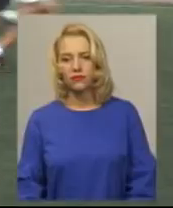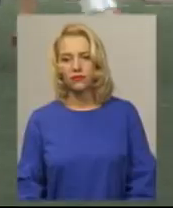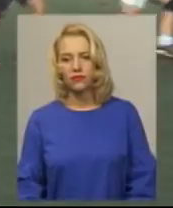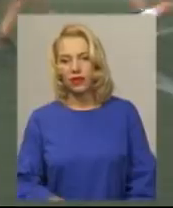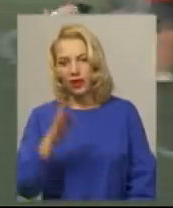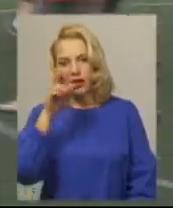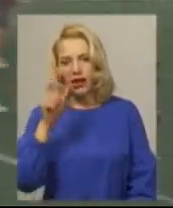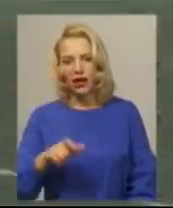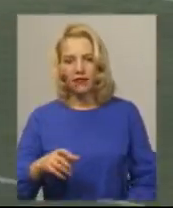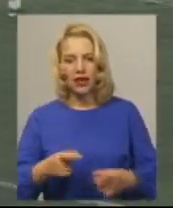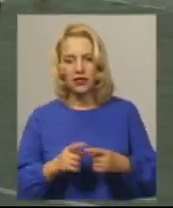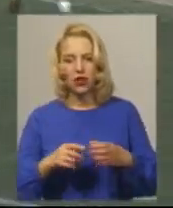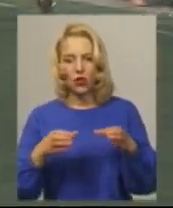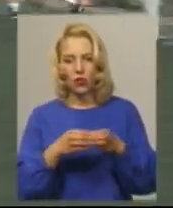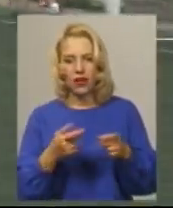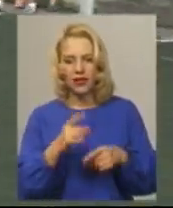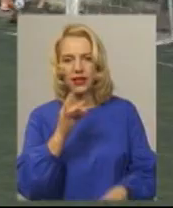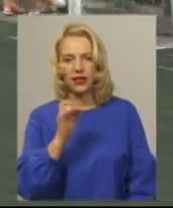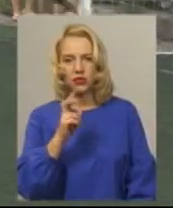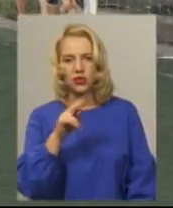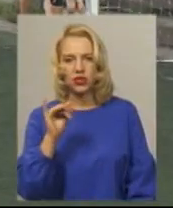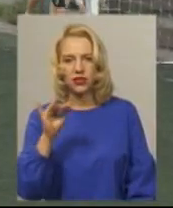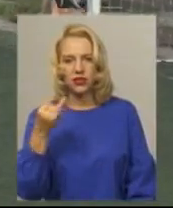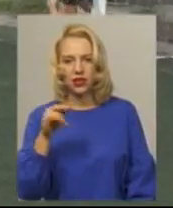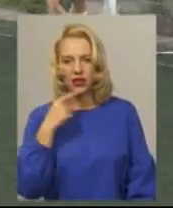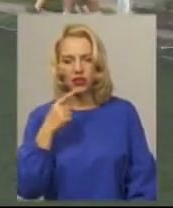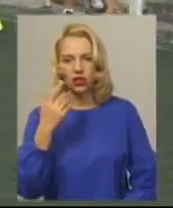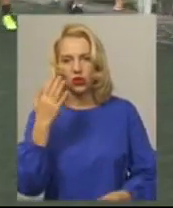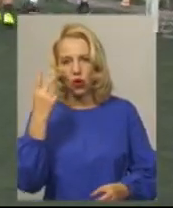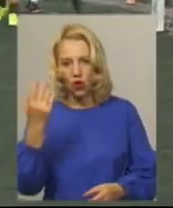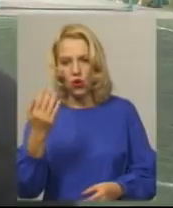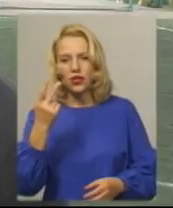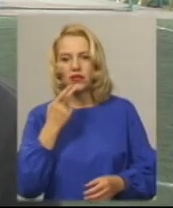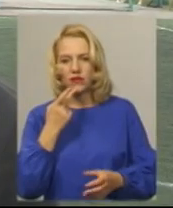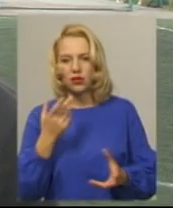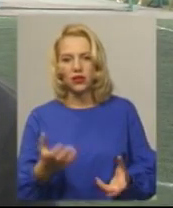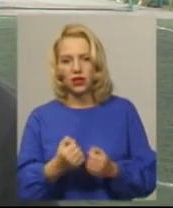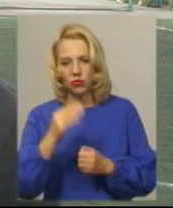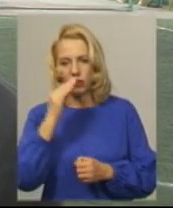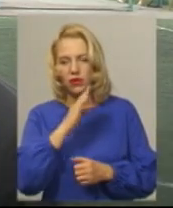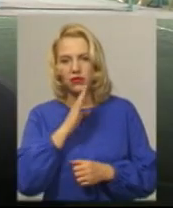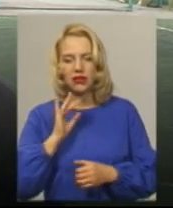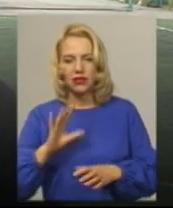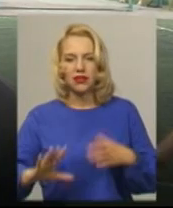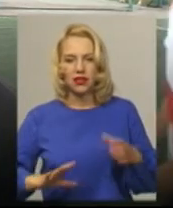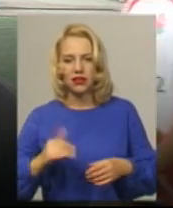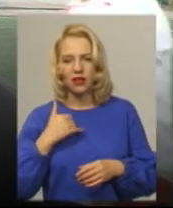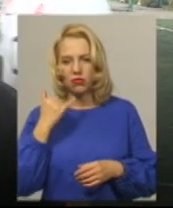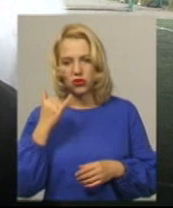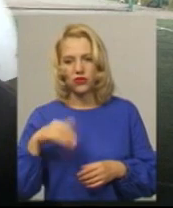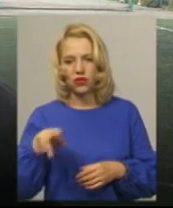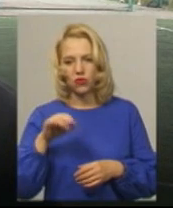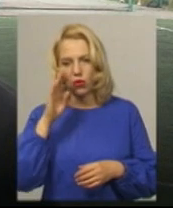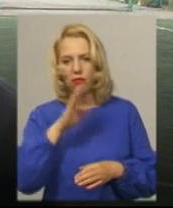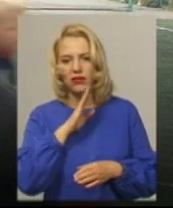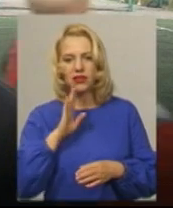Гравець регбійної команди Андрій Рибчинський каже, його завжди підтримують батьки та тренер. Я подзвонив до батьків і